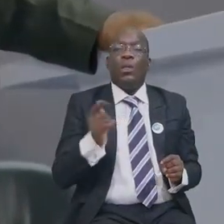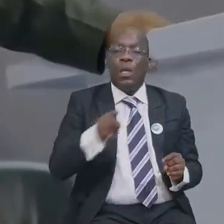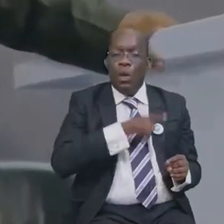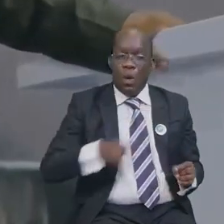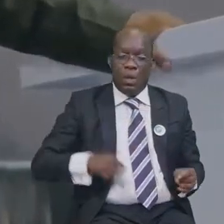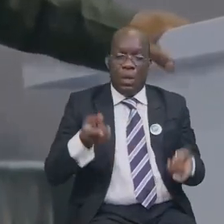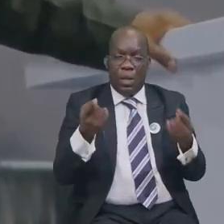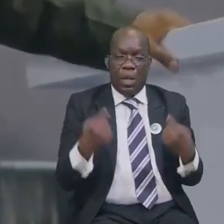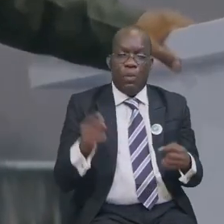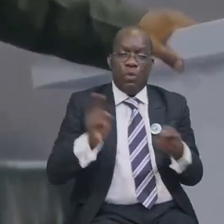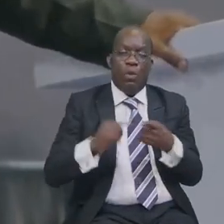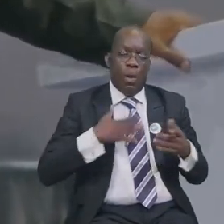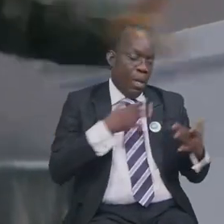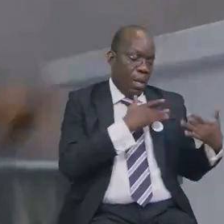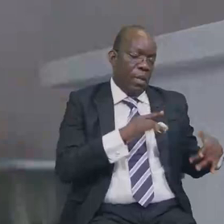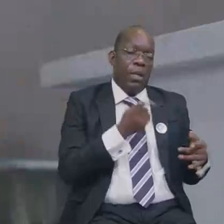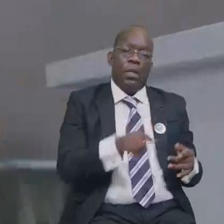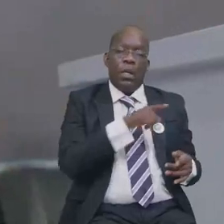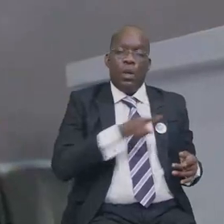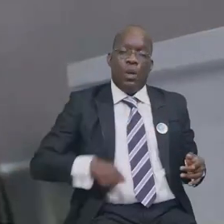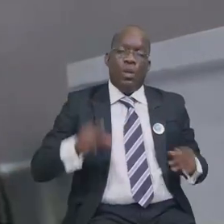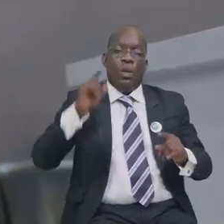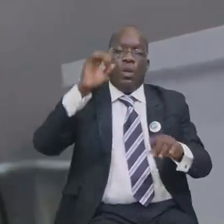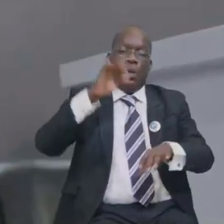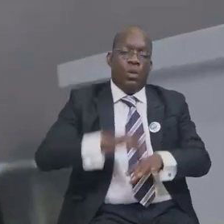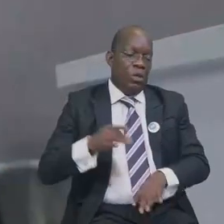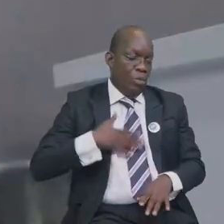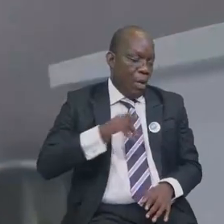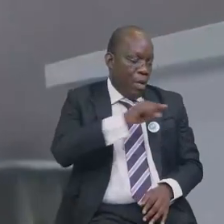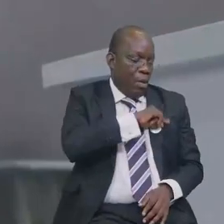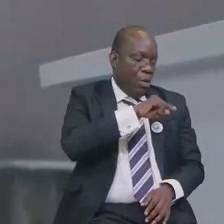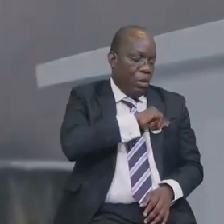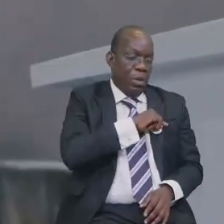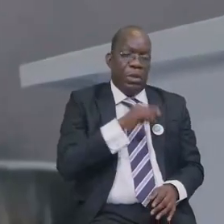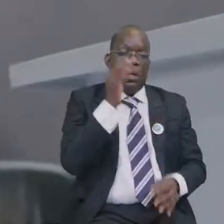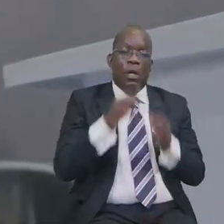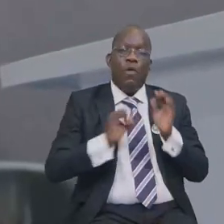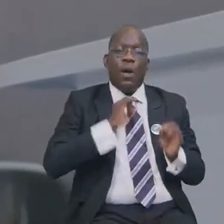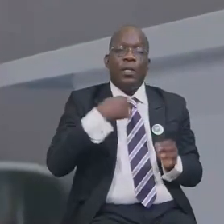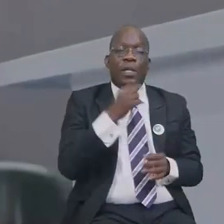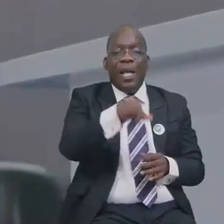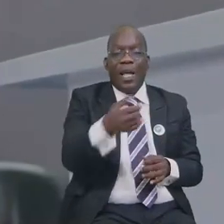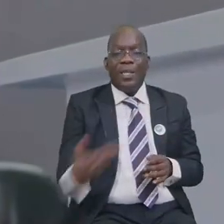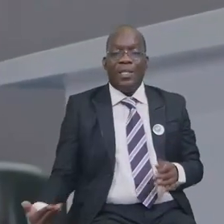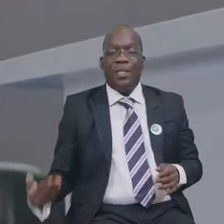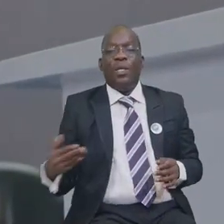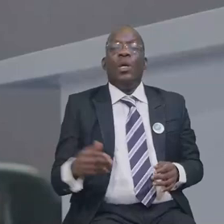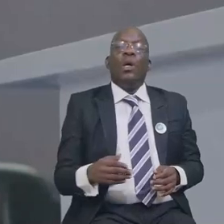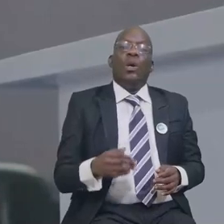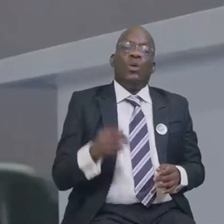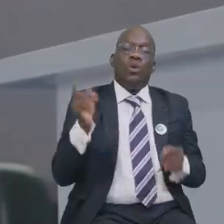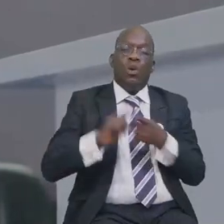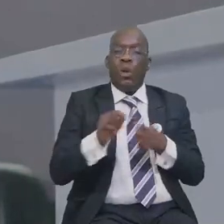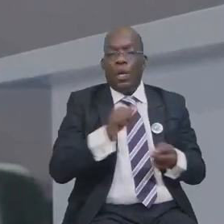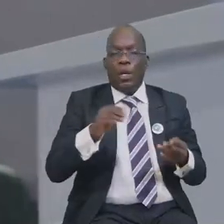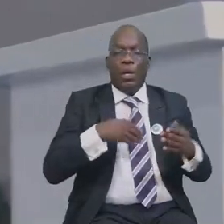Le Seigneur a touché ma conscience. Et si je dis quelque chose par erreur à un voisin, à un ami, à